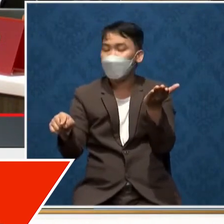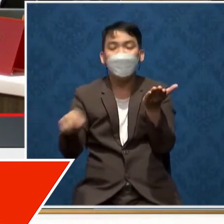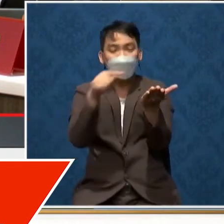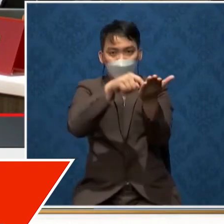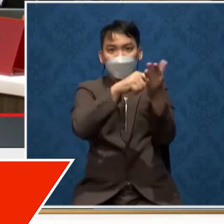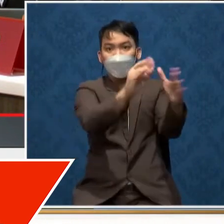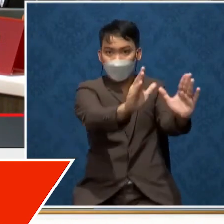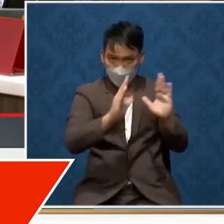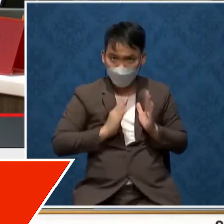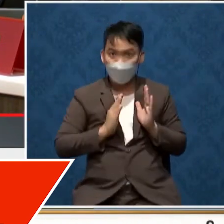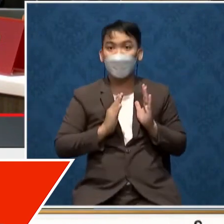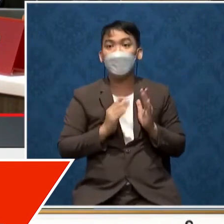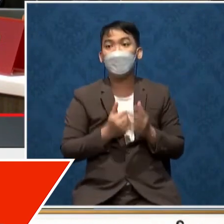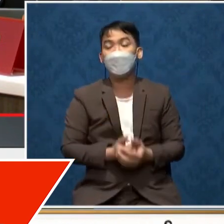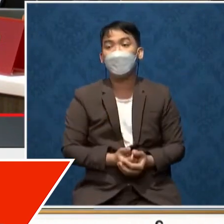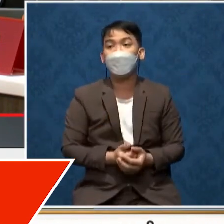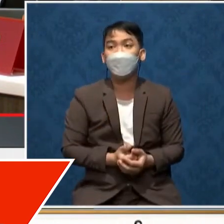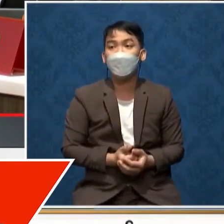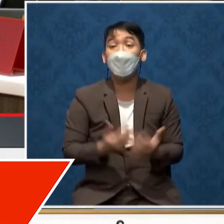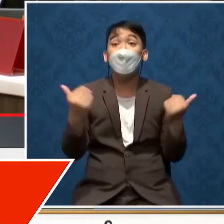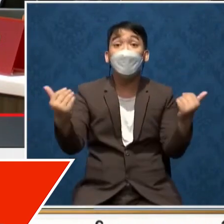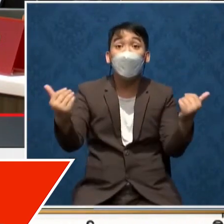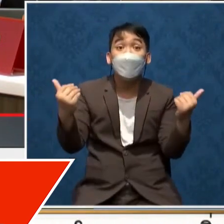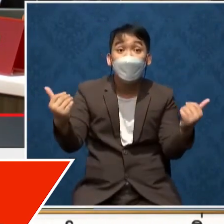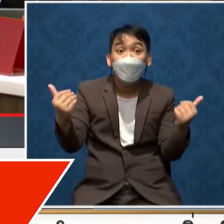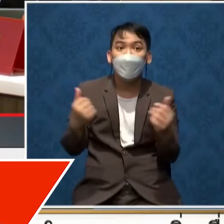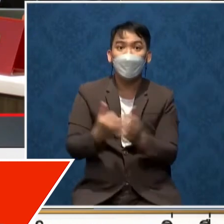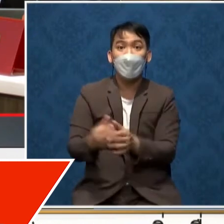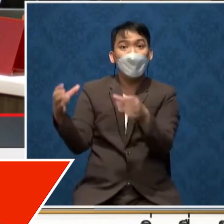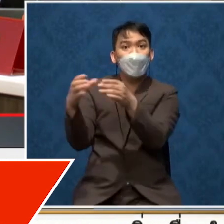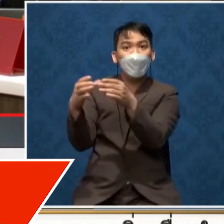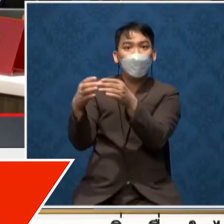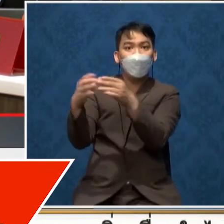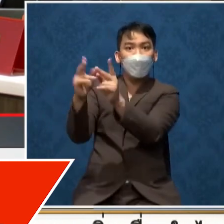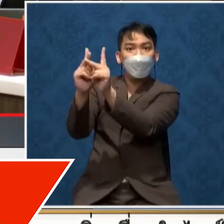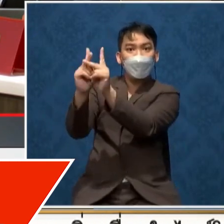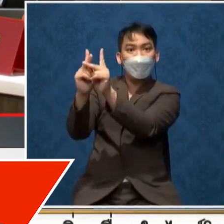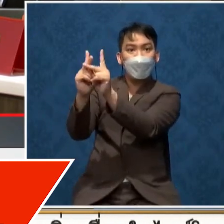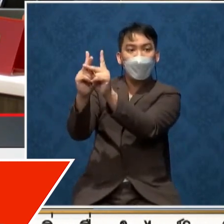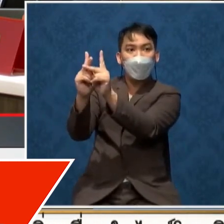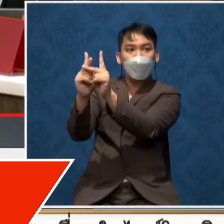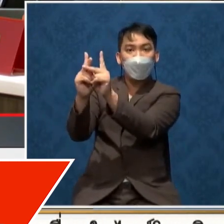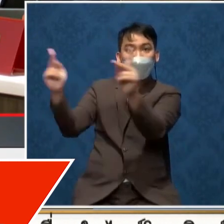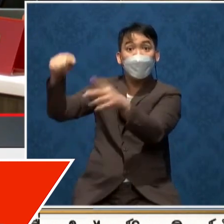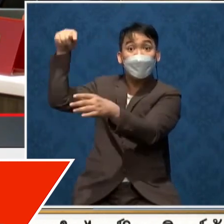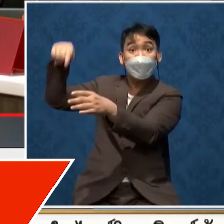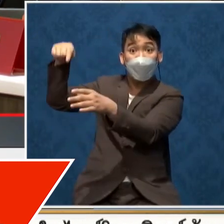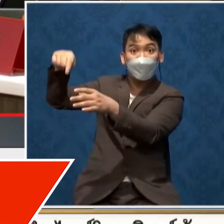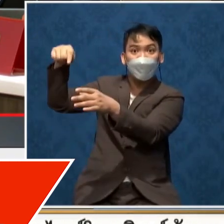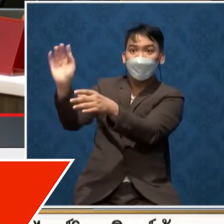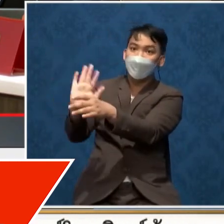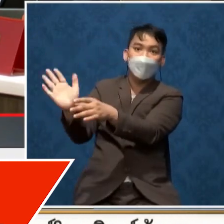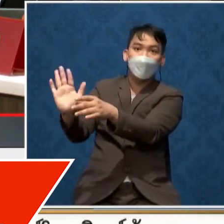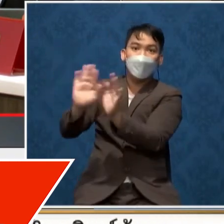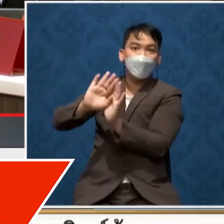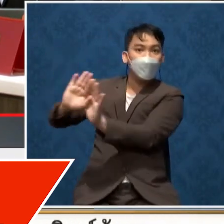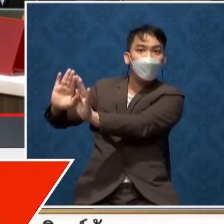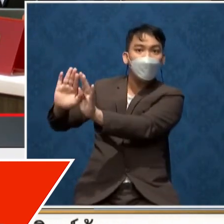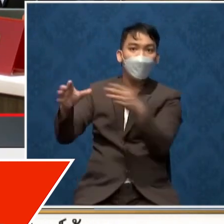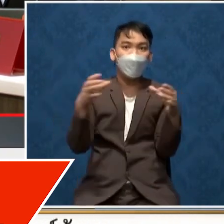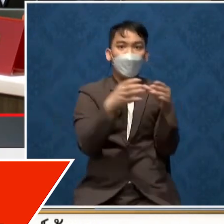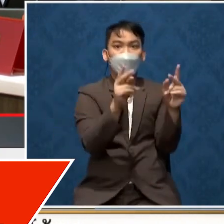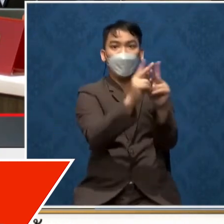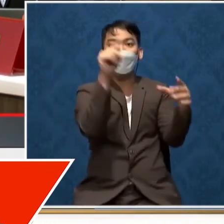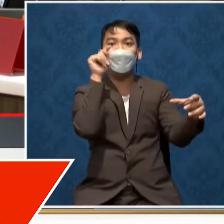ไปนี้ต้องงดใช้กรรมาธิการเป็นผู้พิจารณาตามรัฐธรรมนูญและบทบัญญัติในพระราชบัญญั